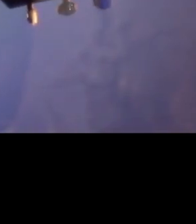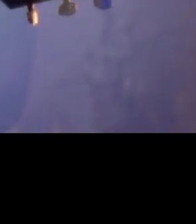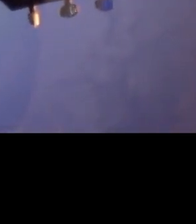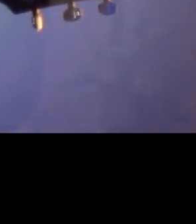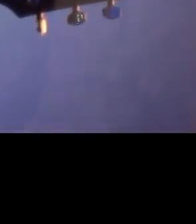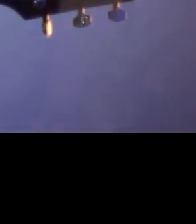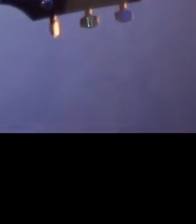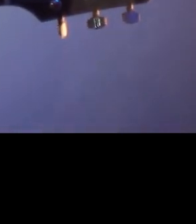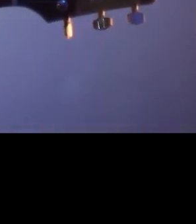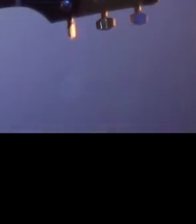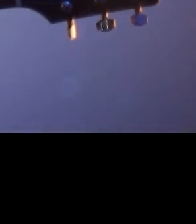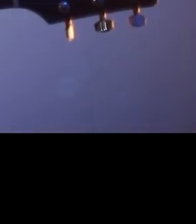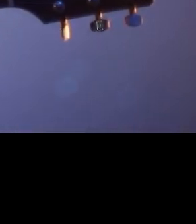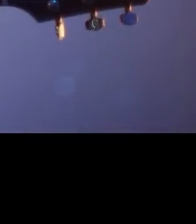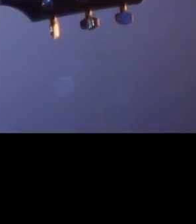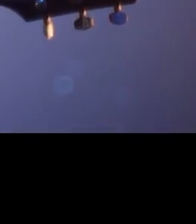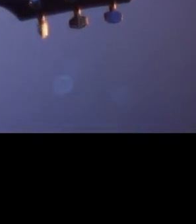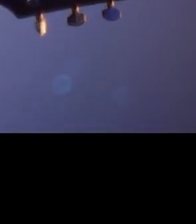srcem ćeš